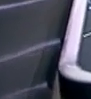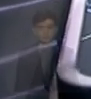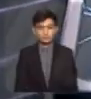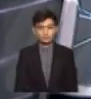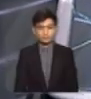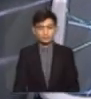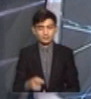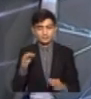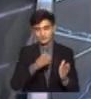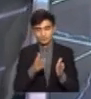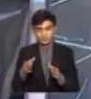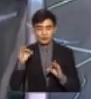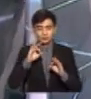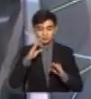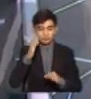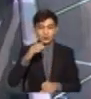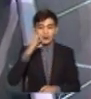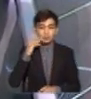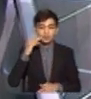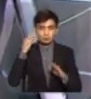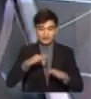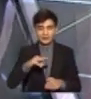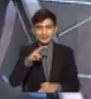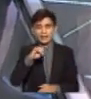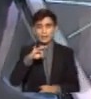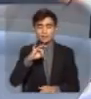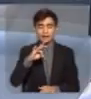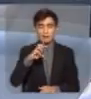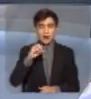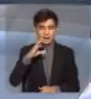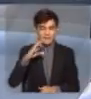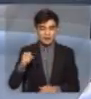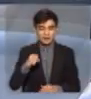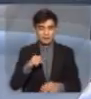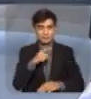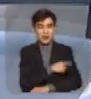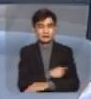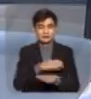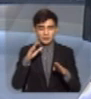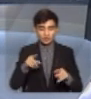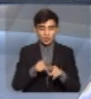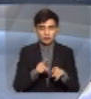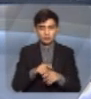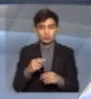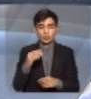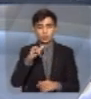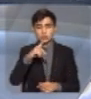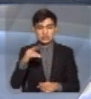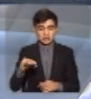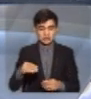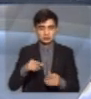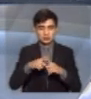И обо всем по порядку. Алма-Атинке Расиме Темирбаевой в поликлинике выдали талон на платное УЗИ.